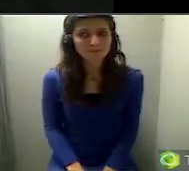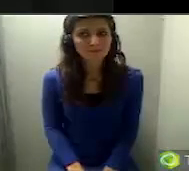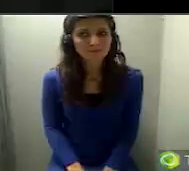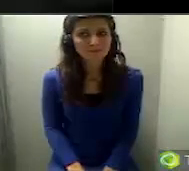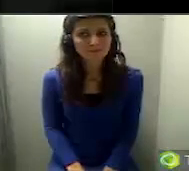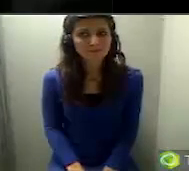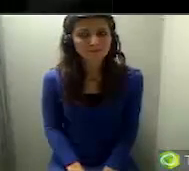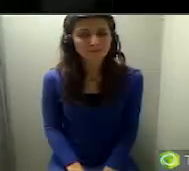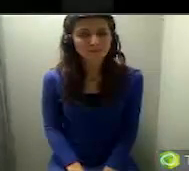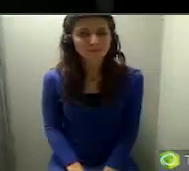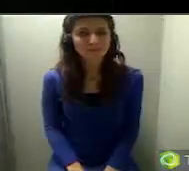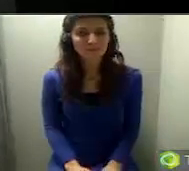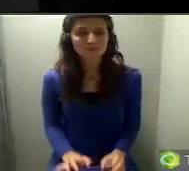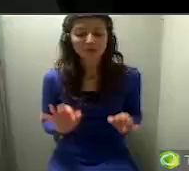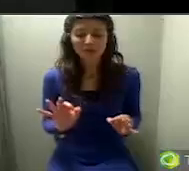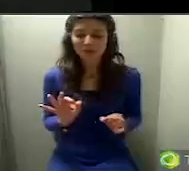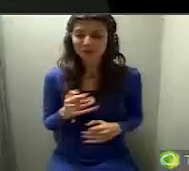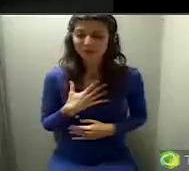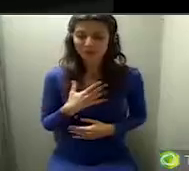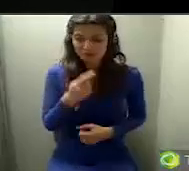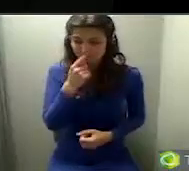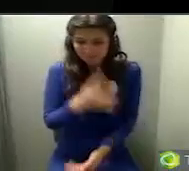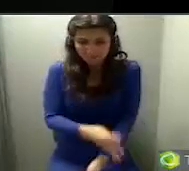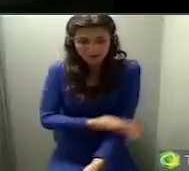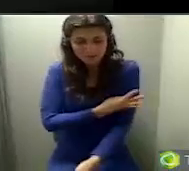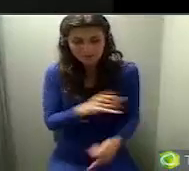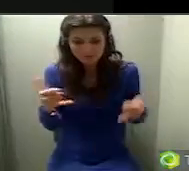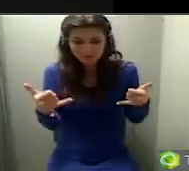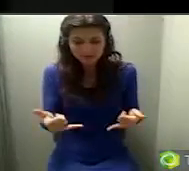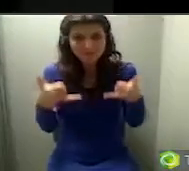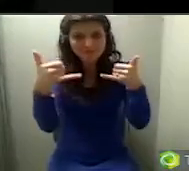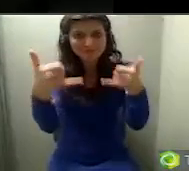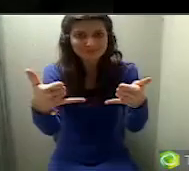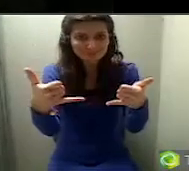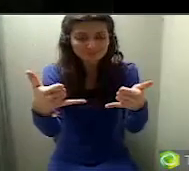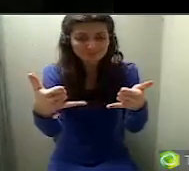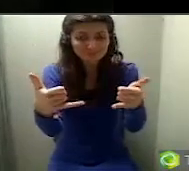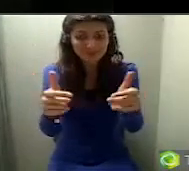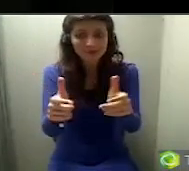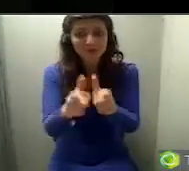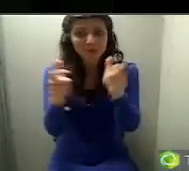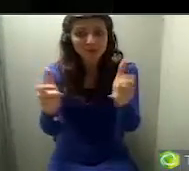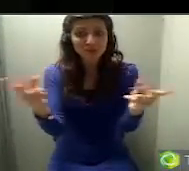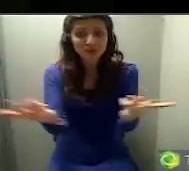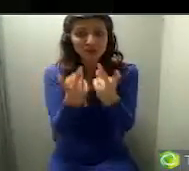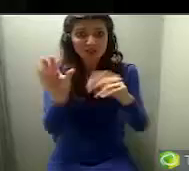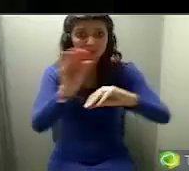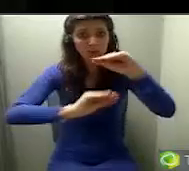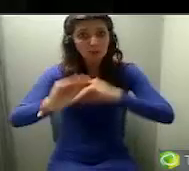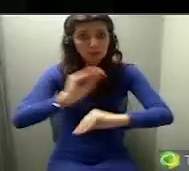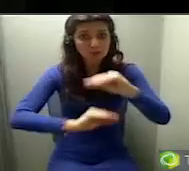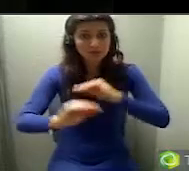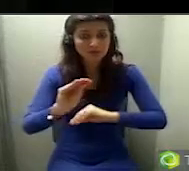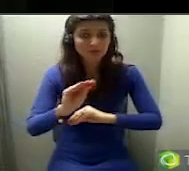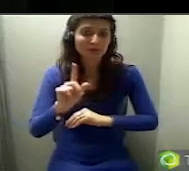Je suis d'autant plus ému de remettre ce prix au jardin thérapeutique que le plus beau